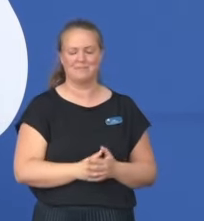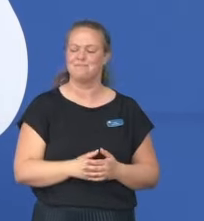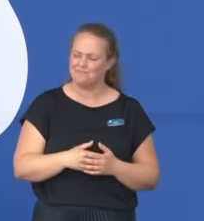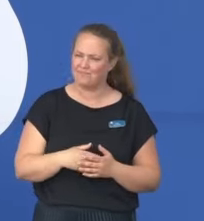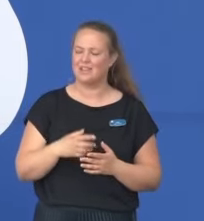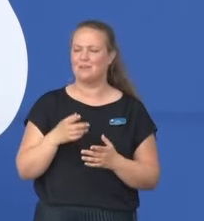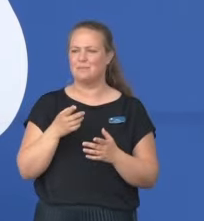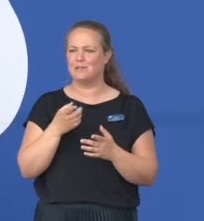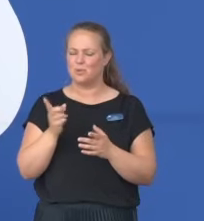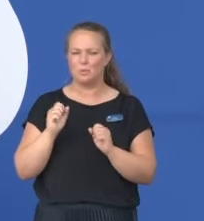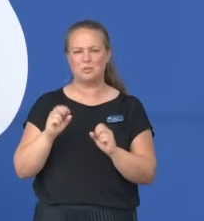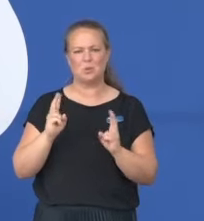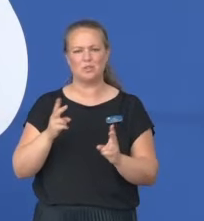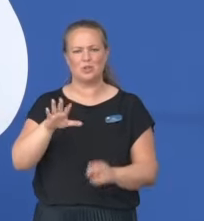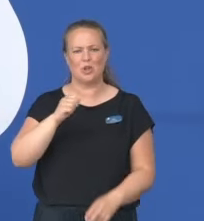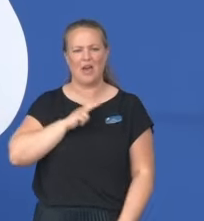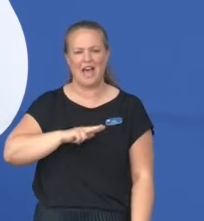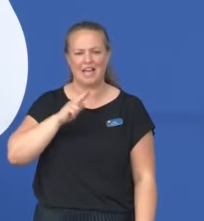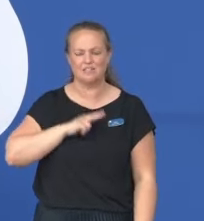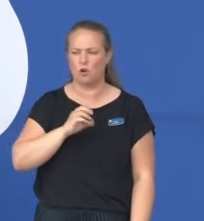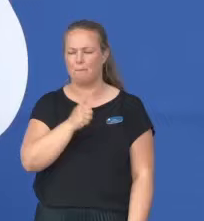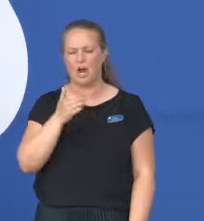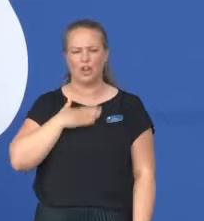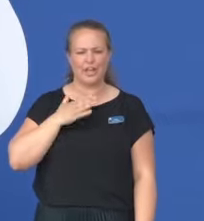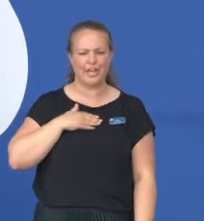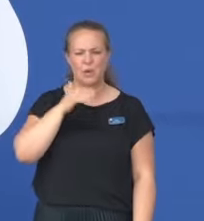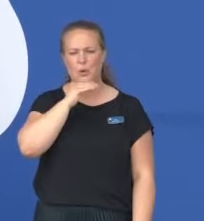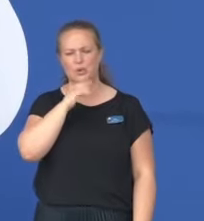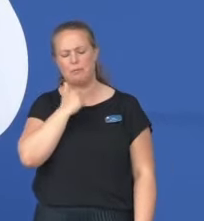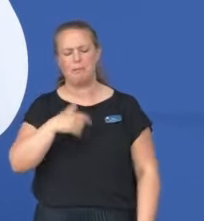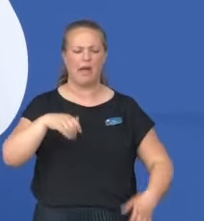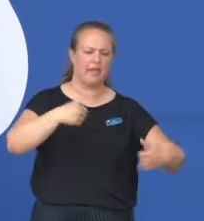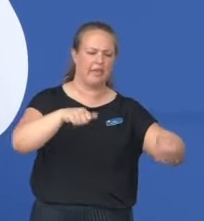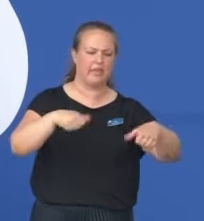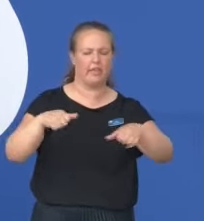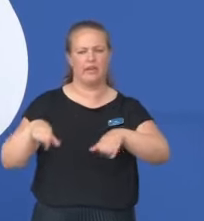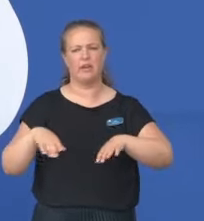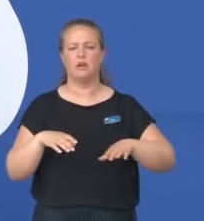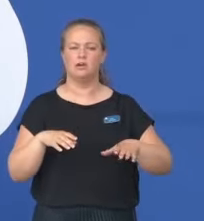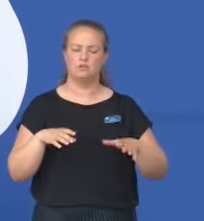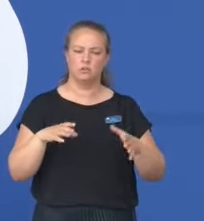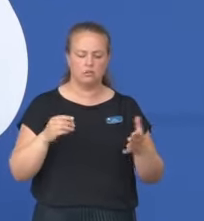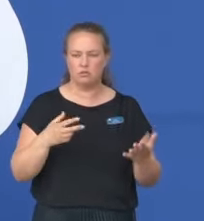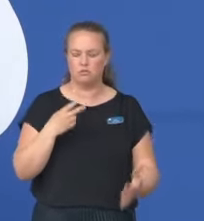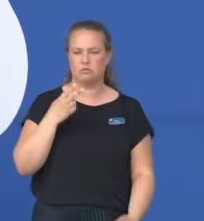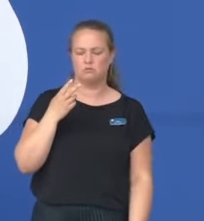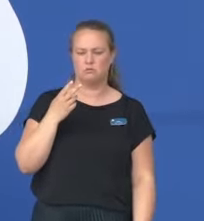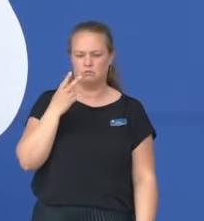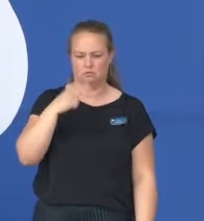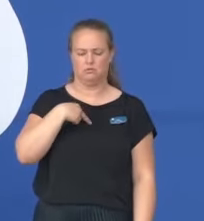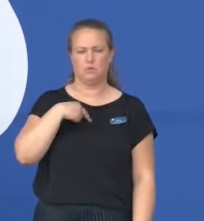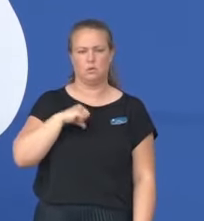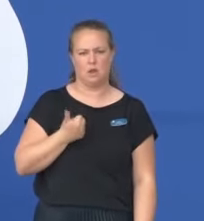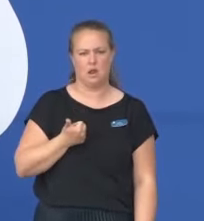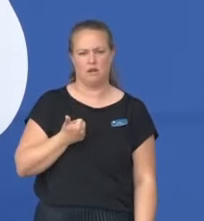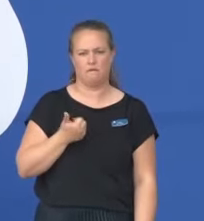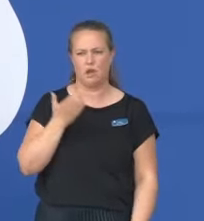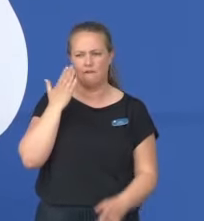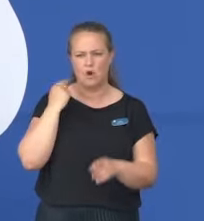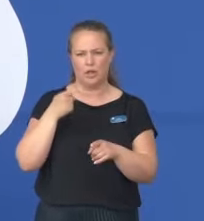man själv går runt och tycker att ungdomar de bara stökar och bråkar och håller på. Ja, titta dig själv i spegeln. Vågade du säga